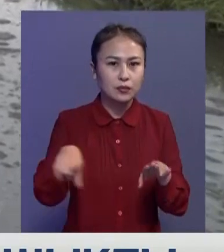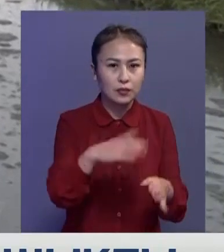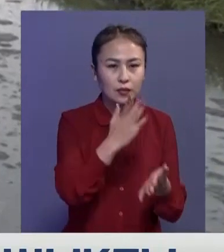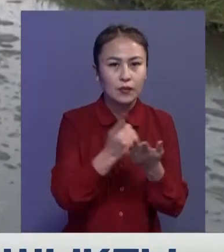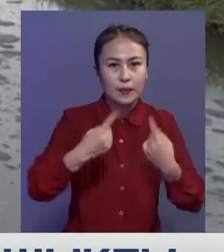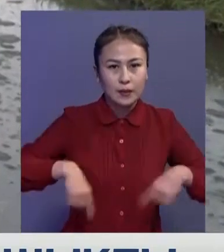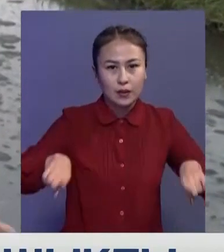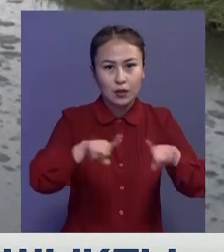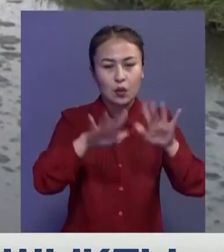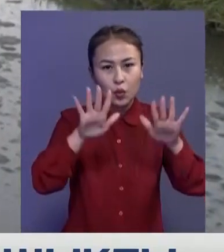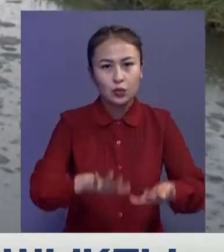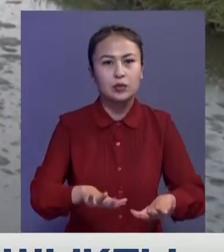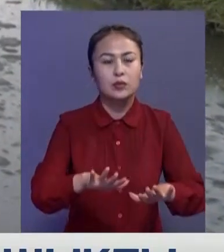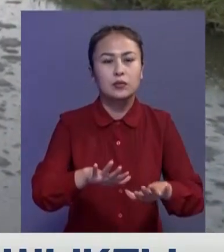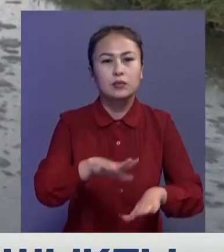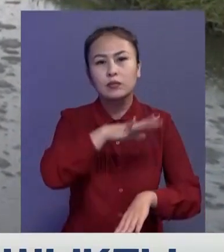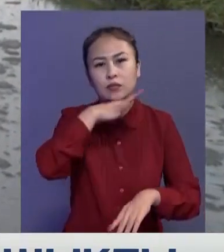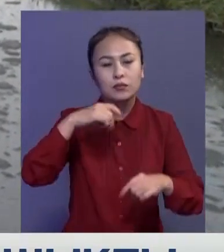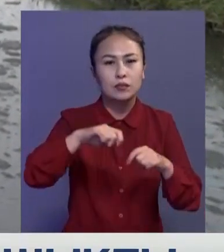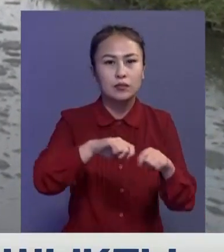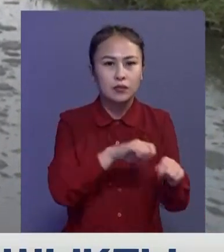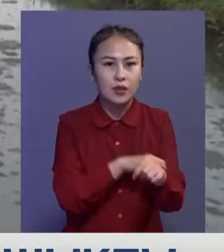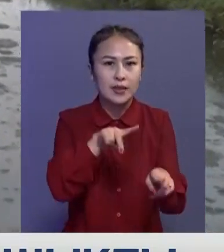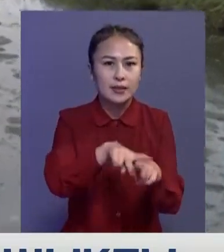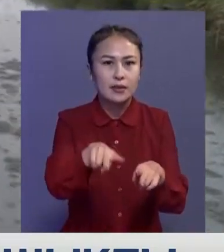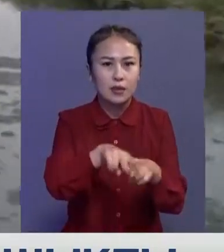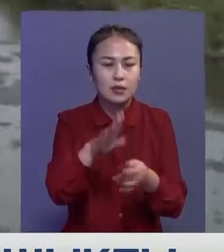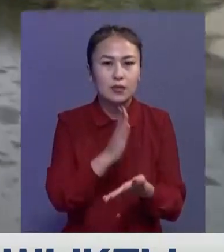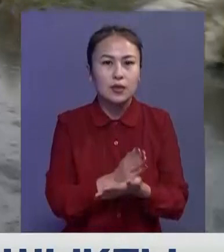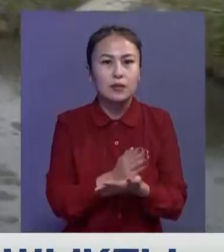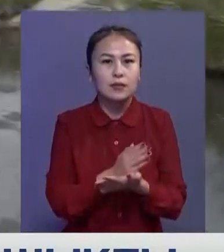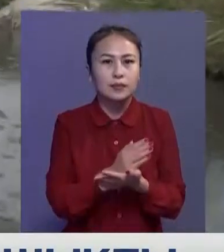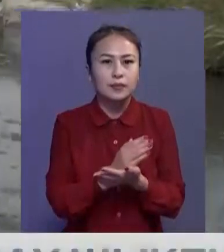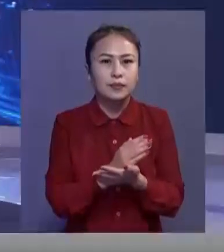қоршаған ортаға мыңдаған текше метр зиян тиіп жатыр қазір.